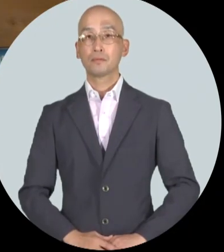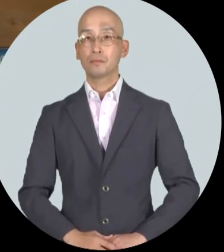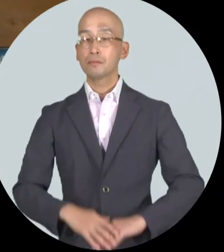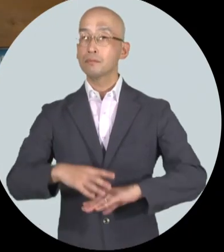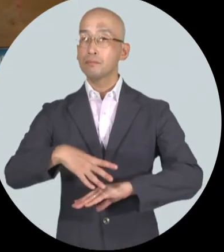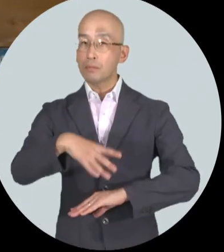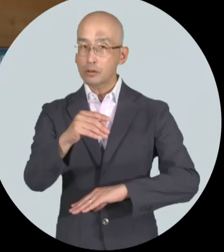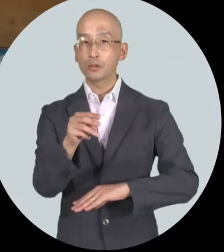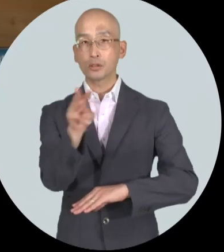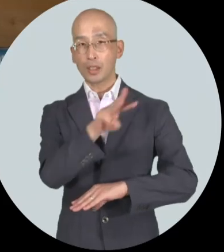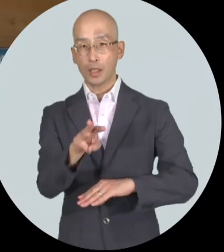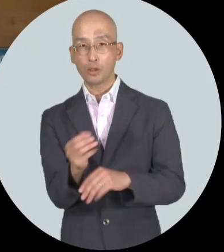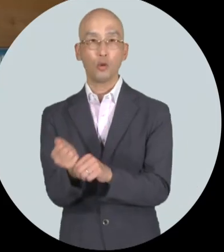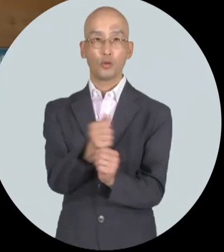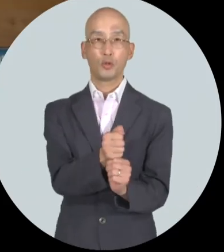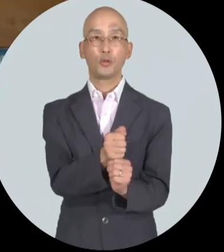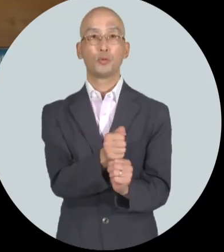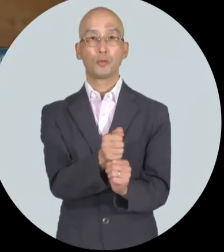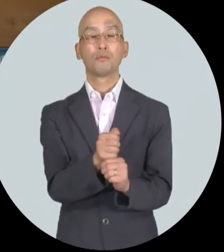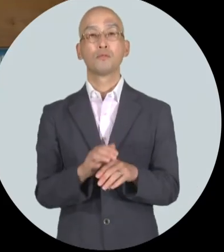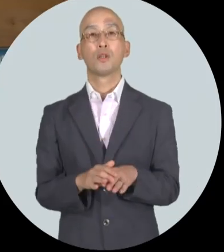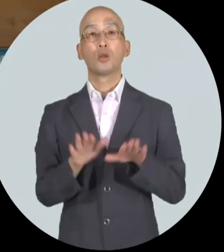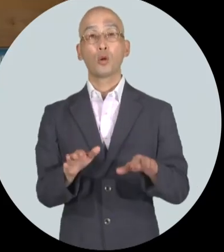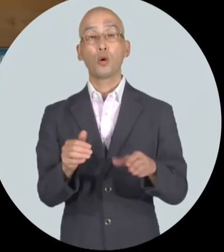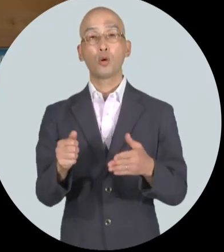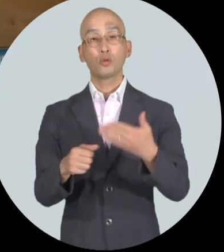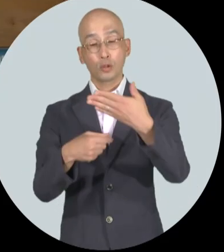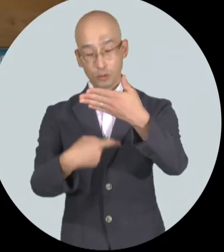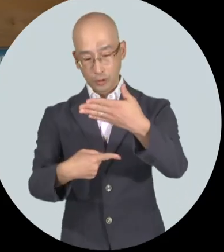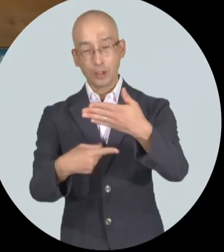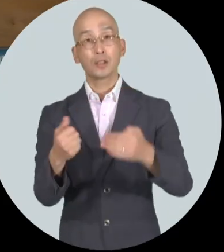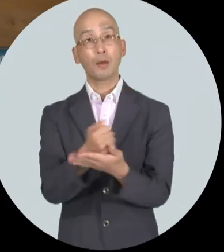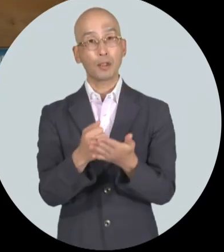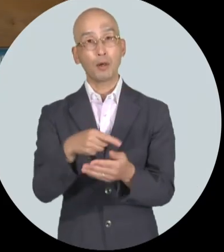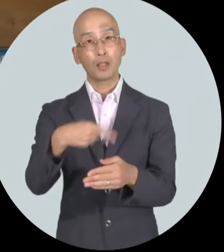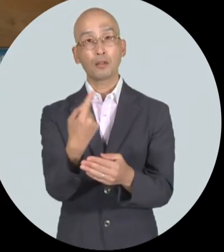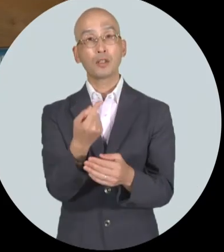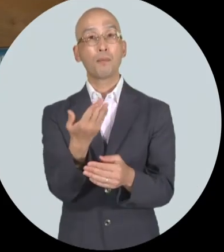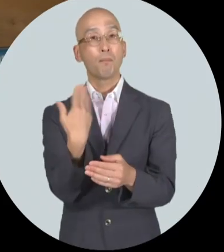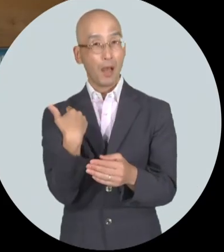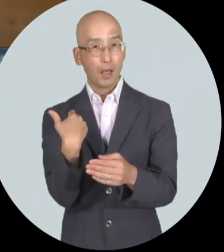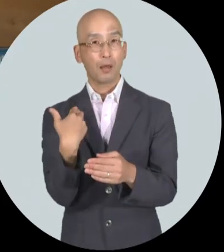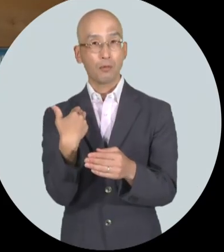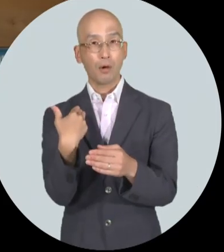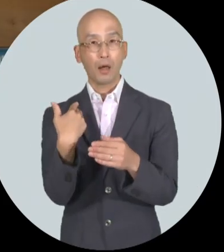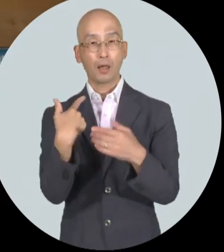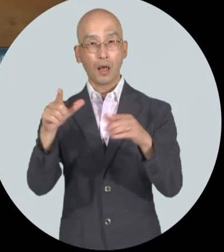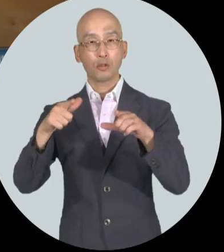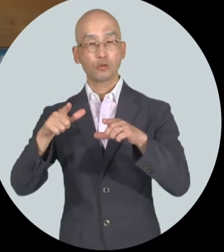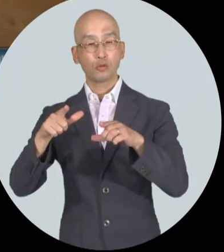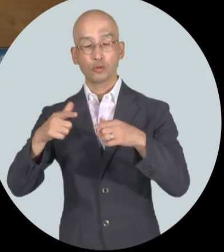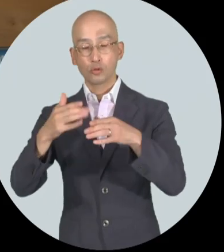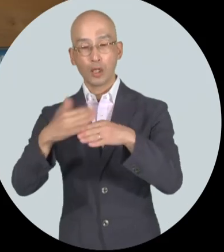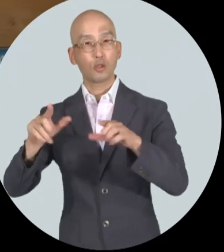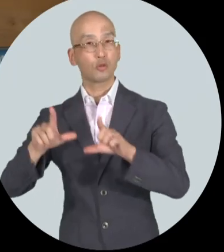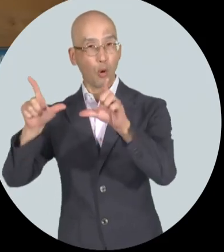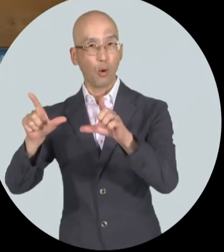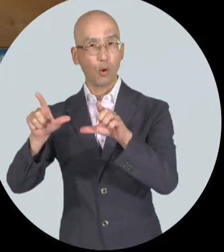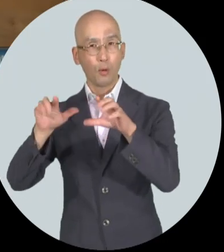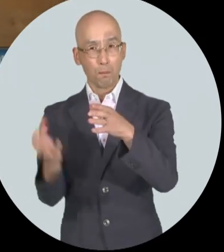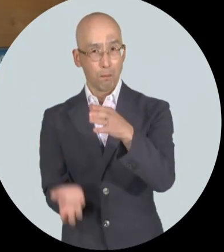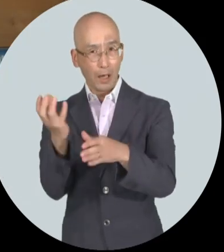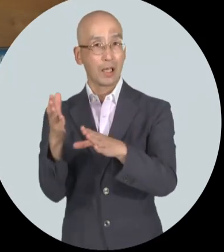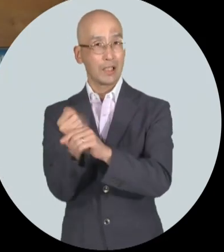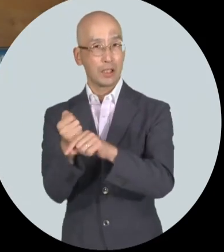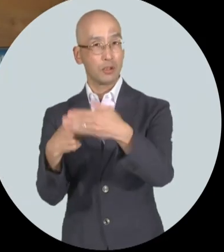まずは災害復旧でございます。今日たまたま100年前の今日、関東大震災が発生いたしました。